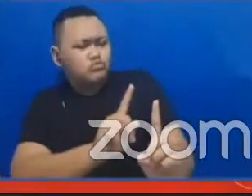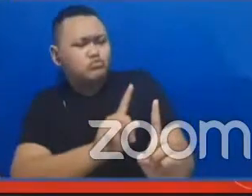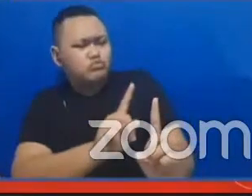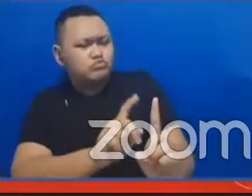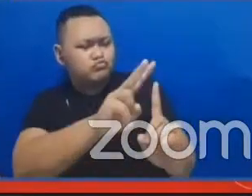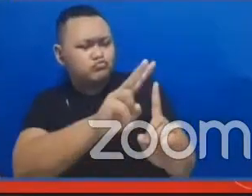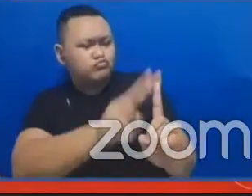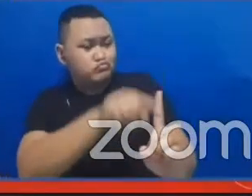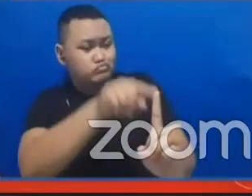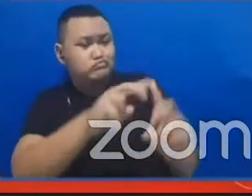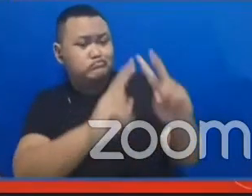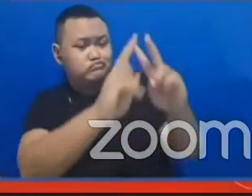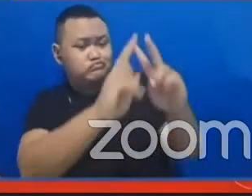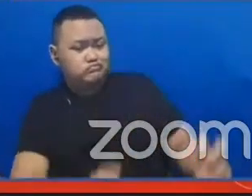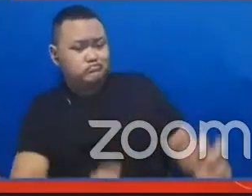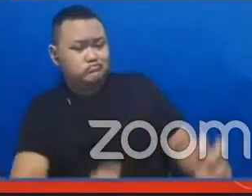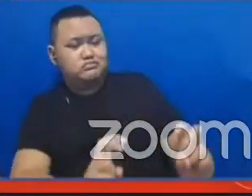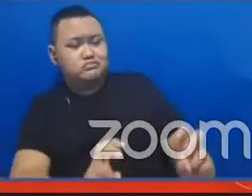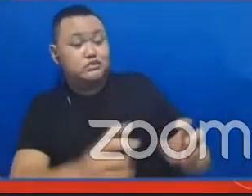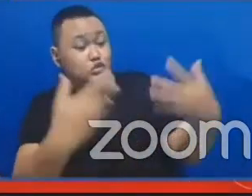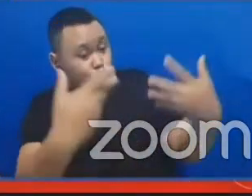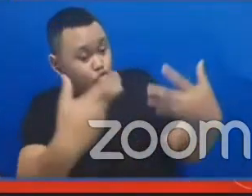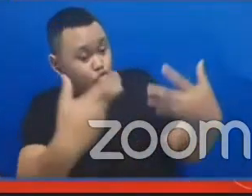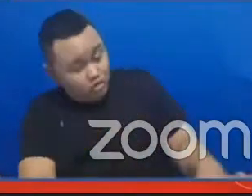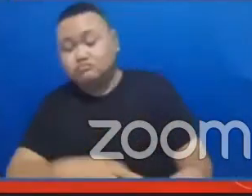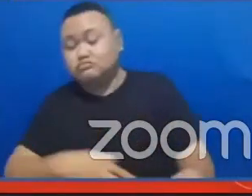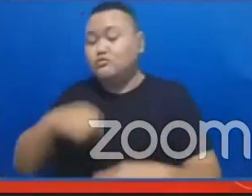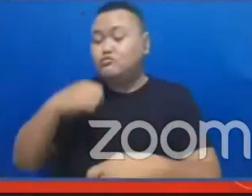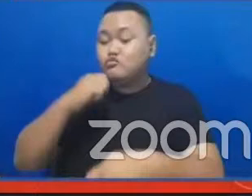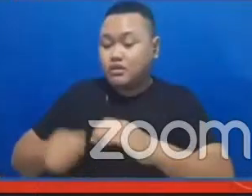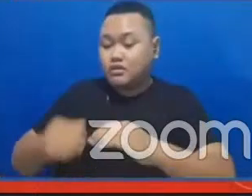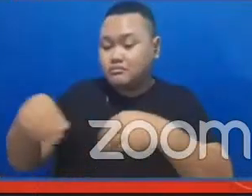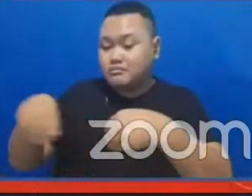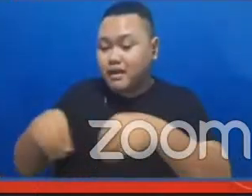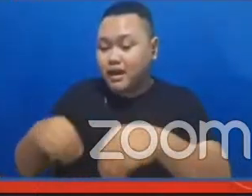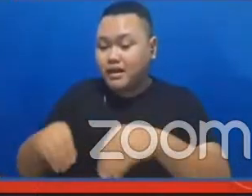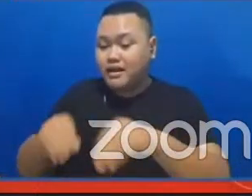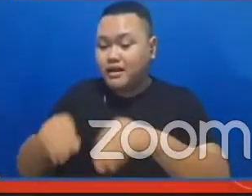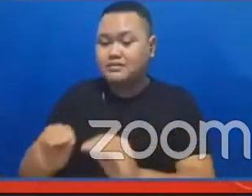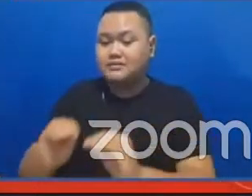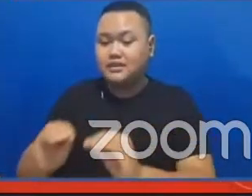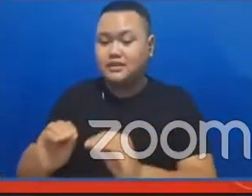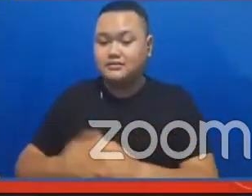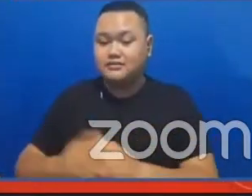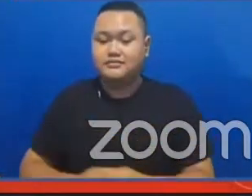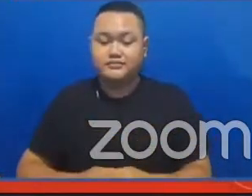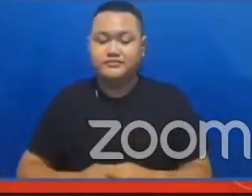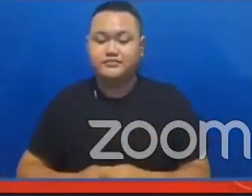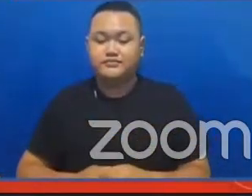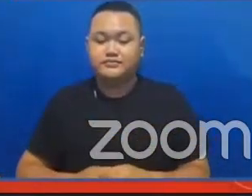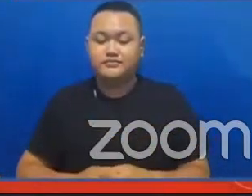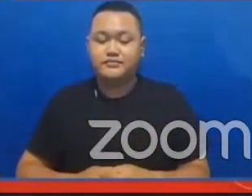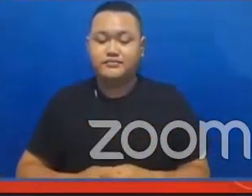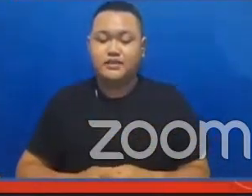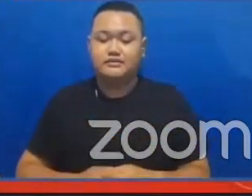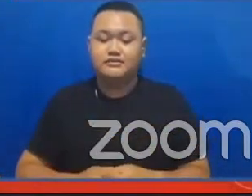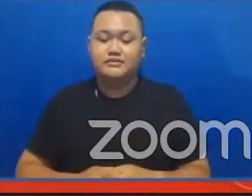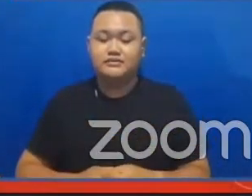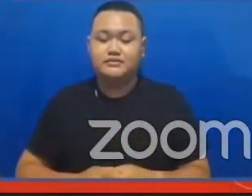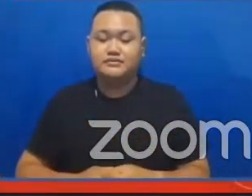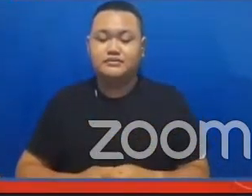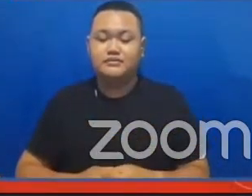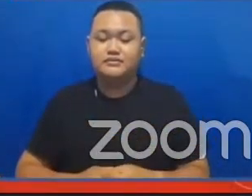apa yang mereka senangi. Baru bikin bahan ajarnya. Di Ternatura, bahan ajarnya bentuknya project-based